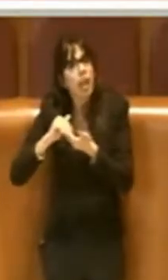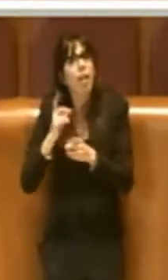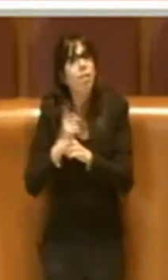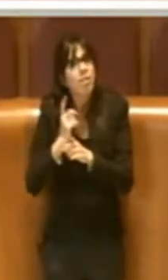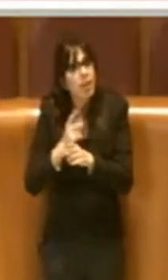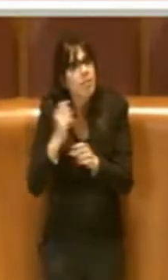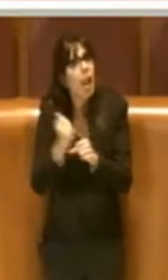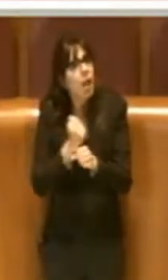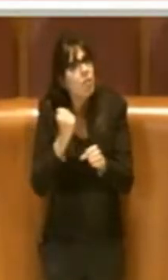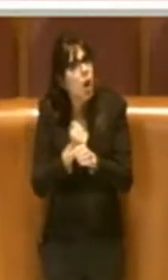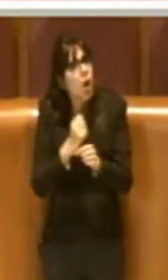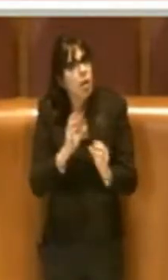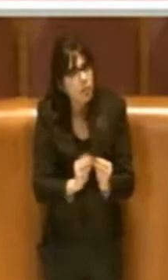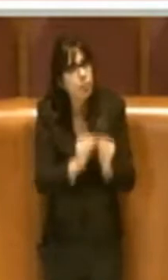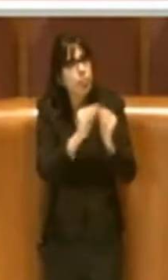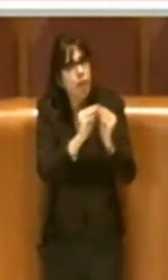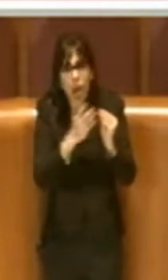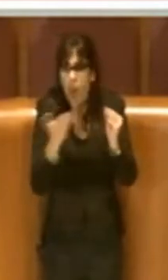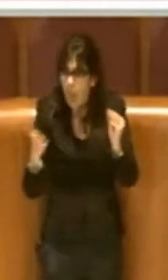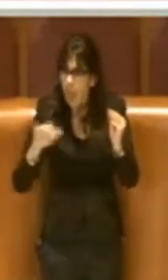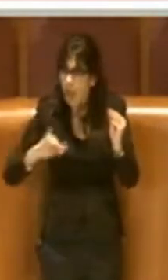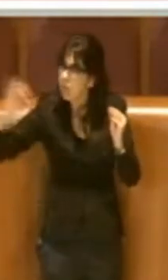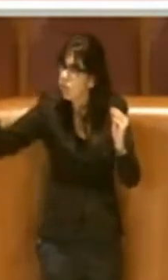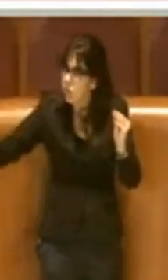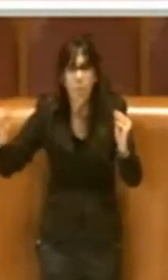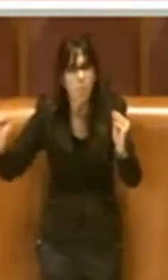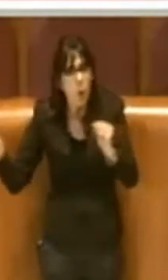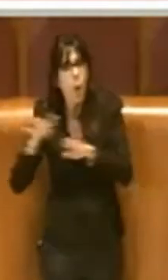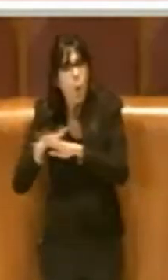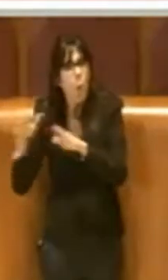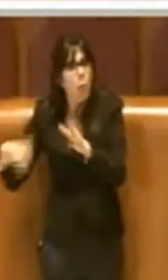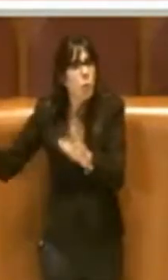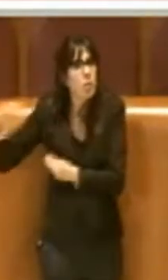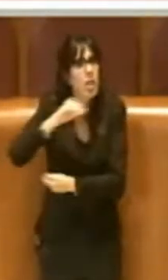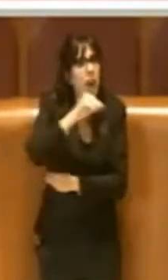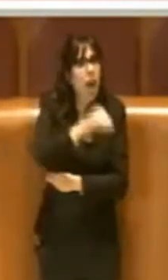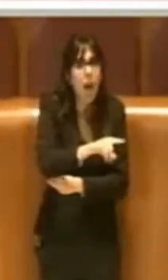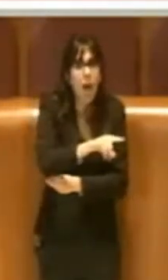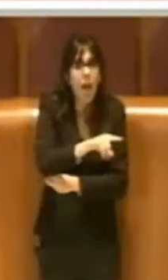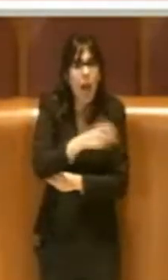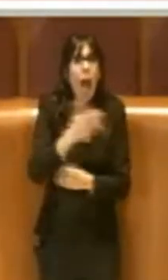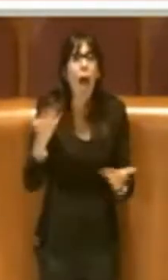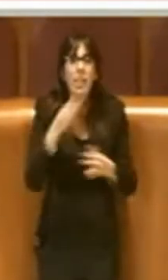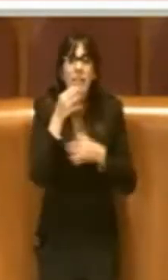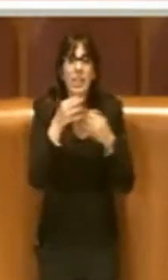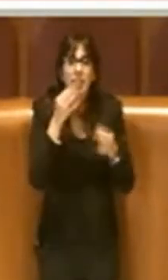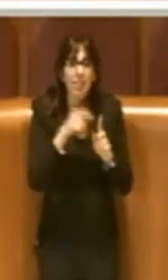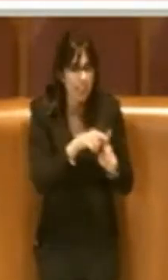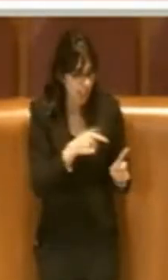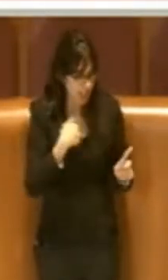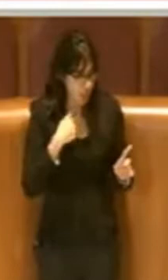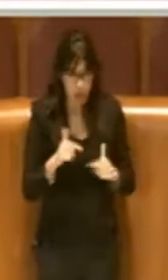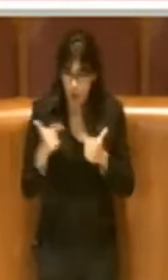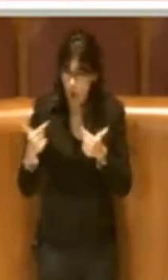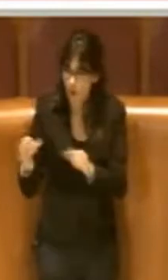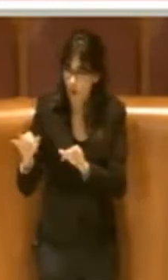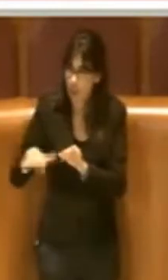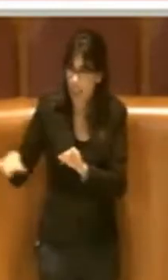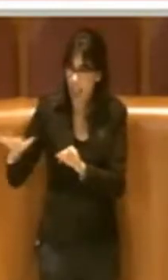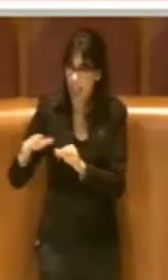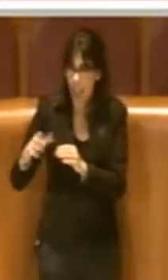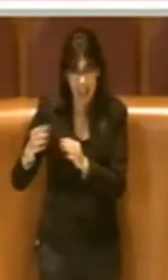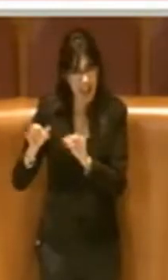ne possono avere necessità. Trovare l'incontro tra la domanda e l'offerta di queste terre